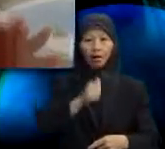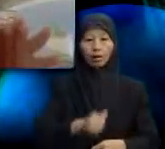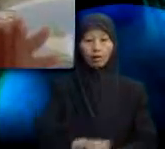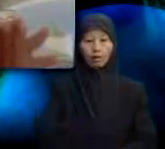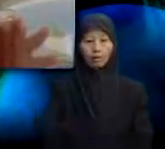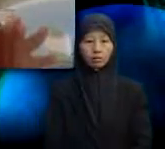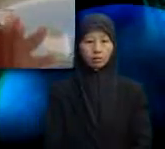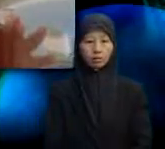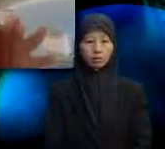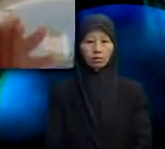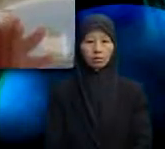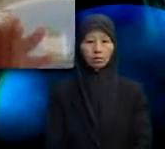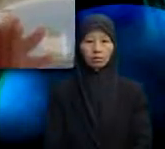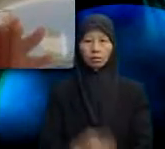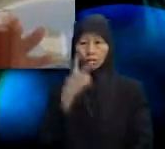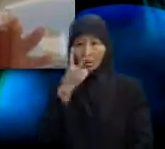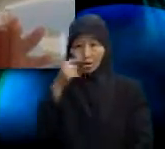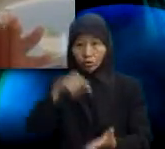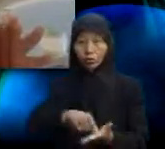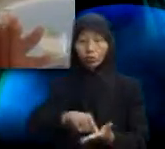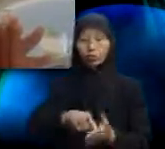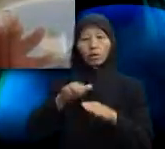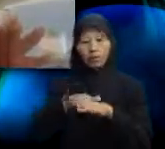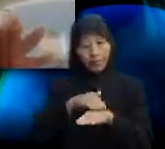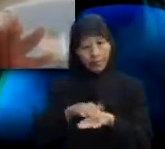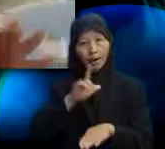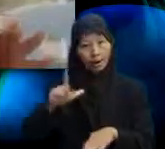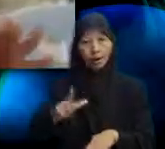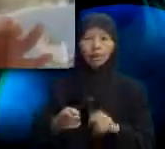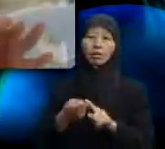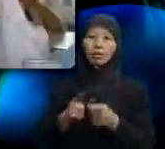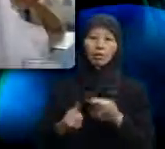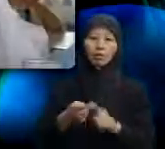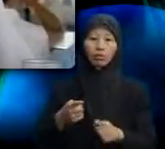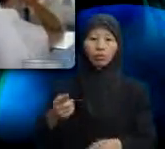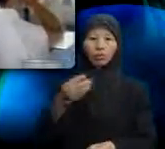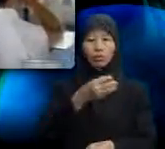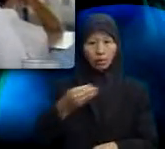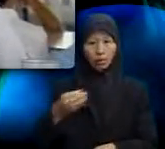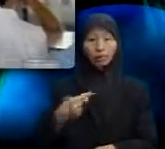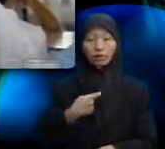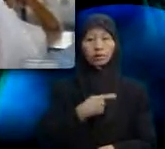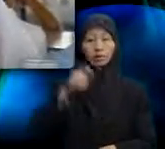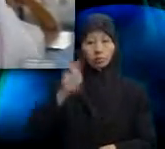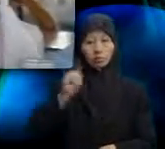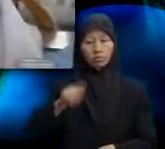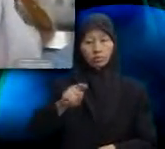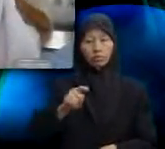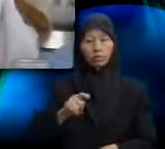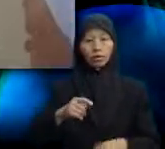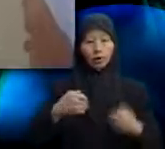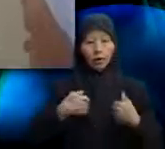sabar. Ha, tengok tu. Perlahan-lahanlah kawan. Di samping itu, kita